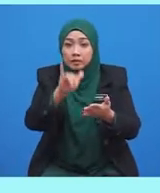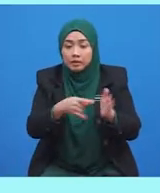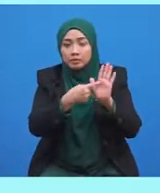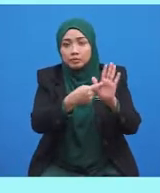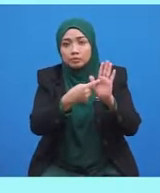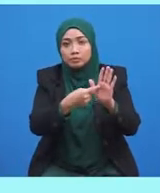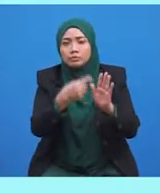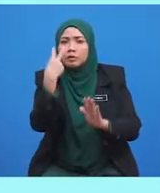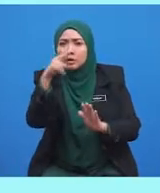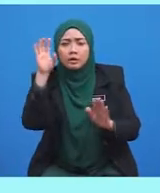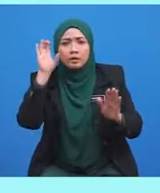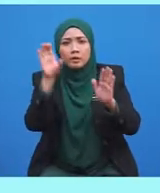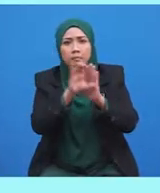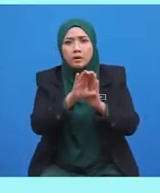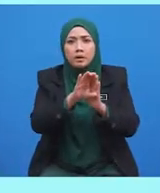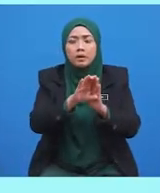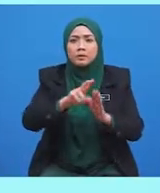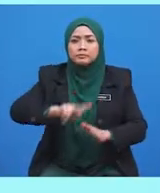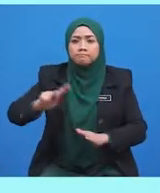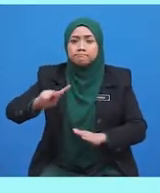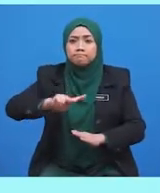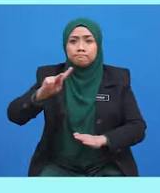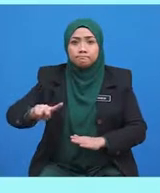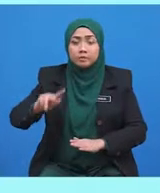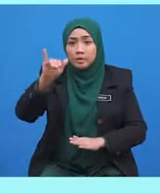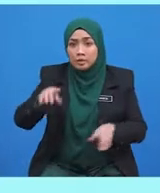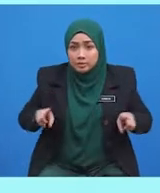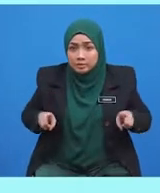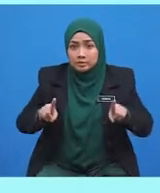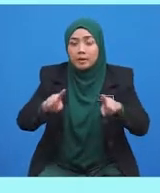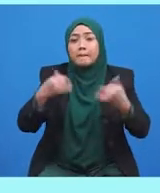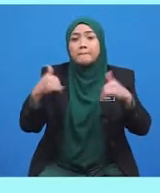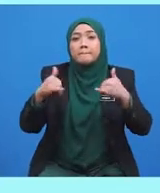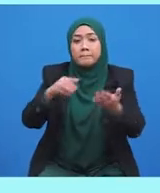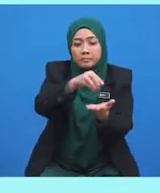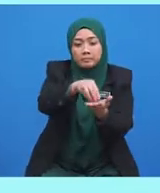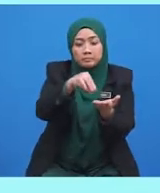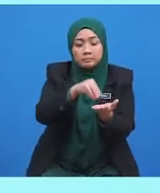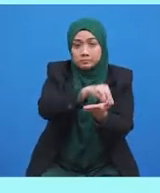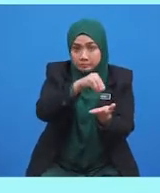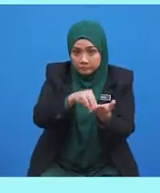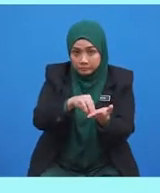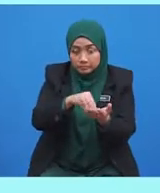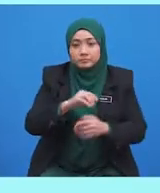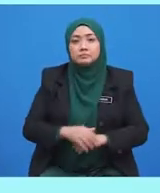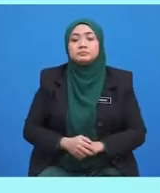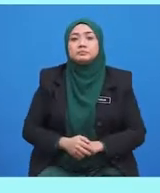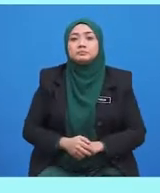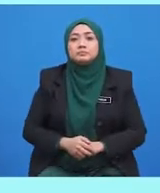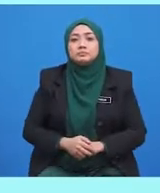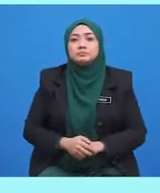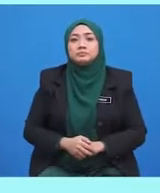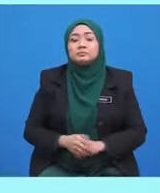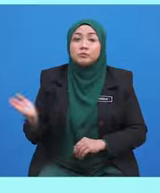Lihat gambar kanak-kanak yang sedang bermain dam. Jom buat gundal.